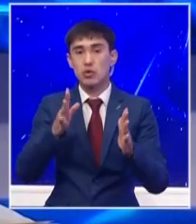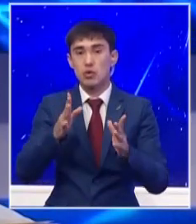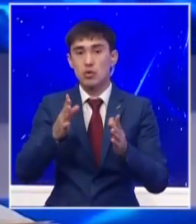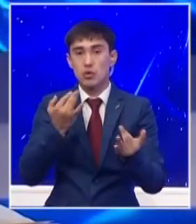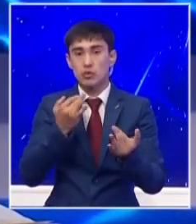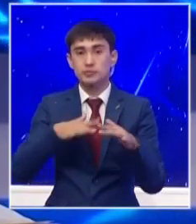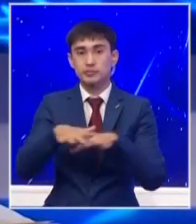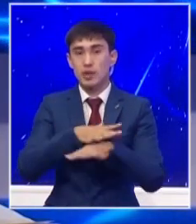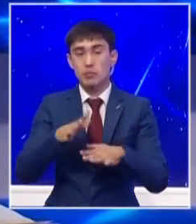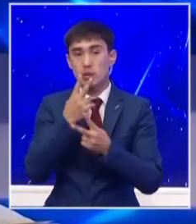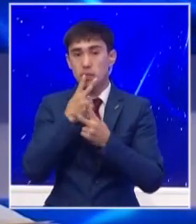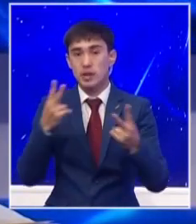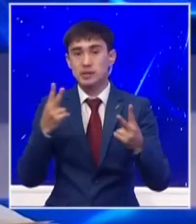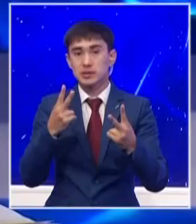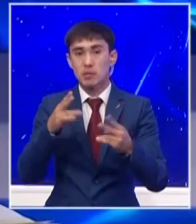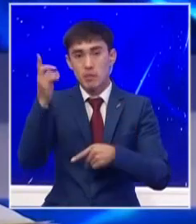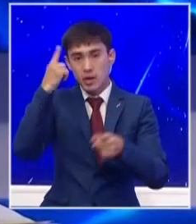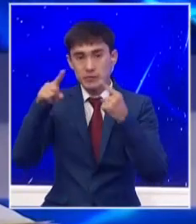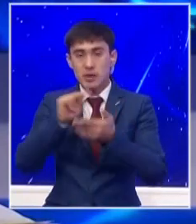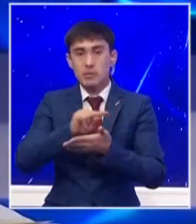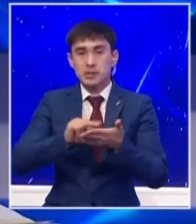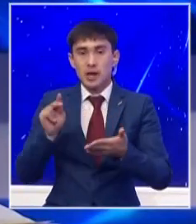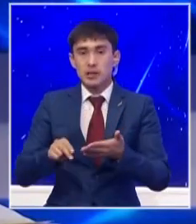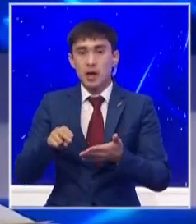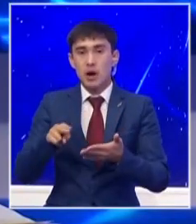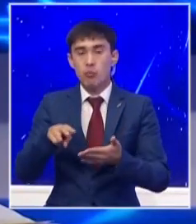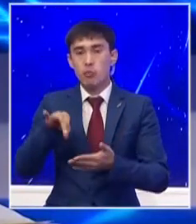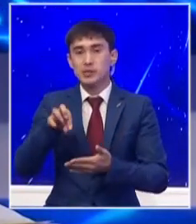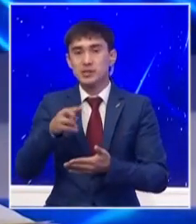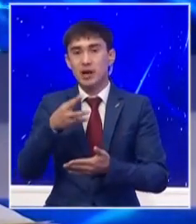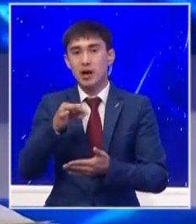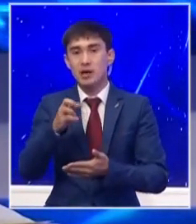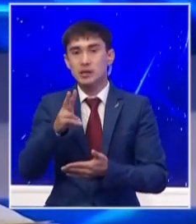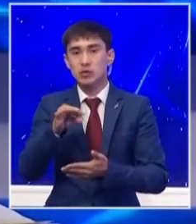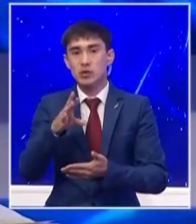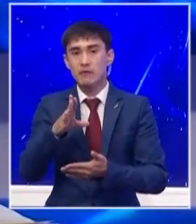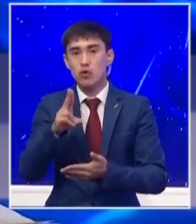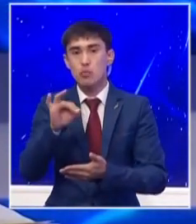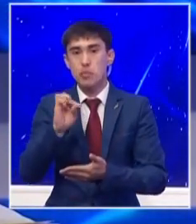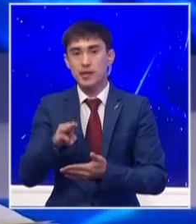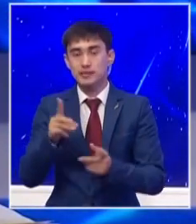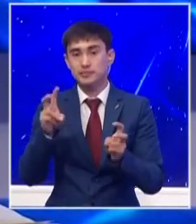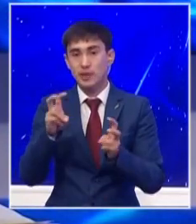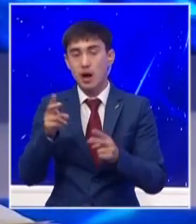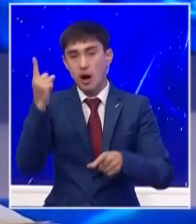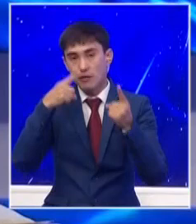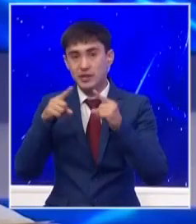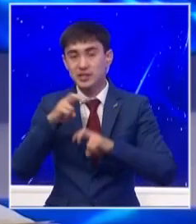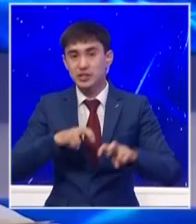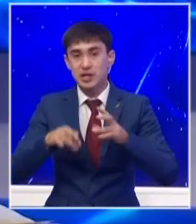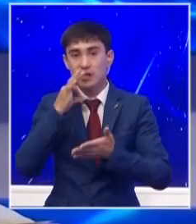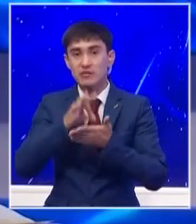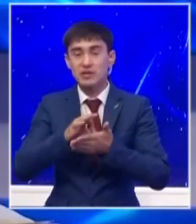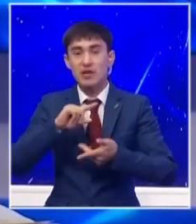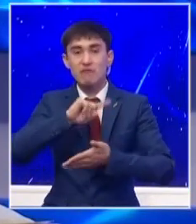кругу читателей было представлено произведение писателя, публициста Шархана Казыгула «Кульпет». Автор ищет ответы на